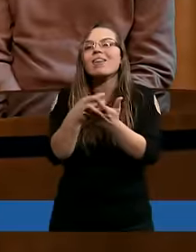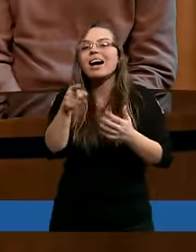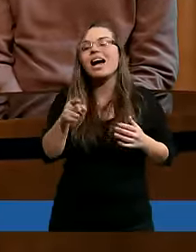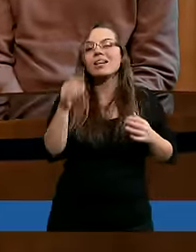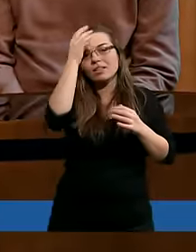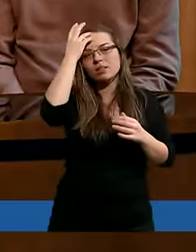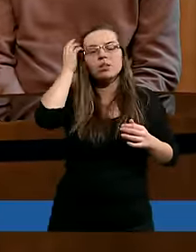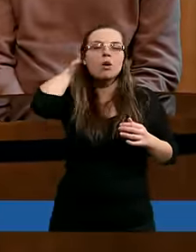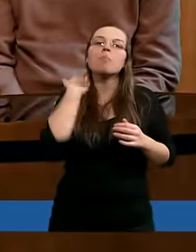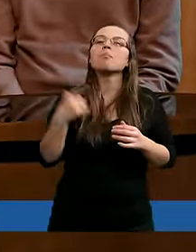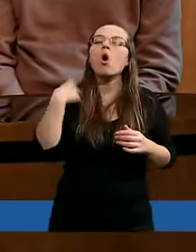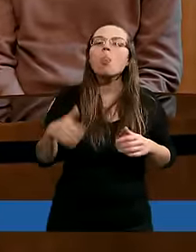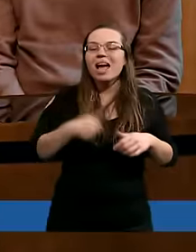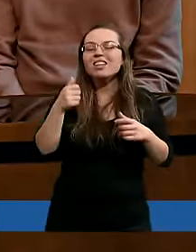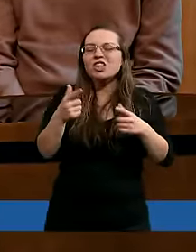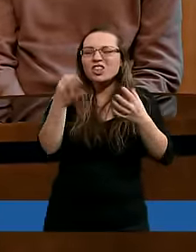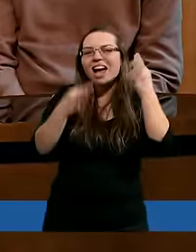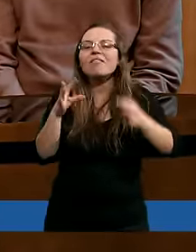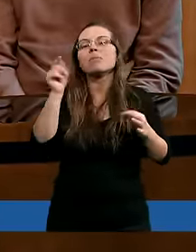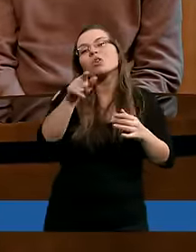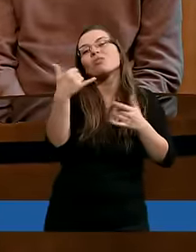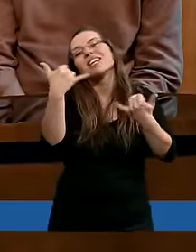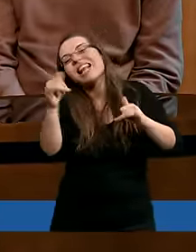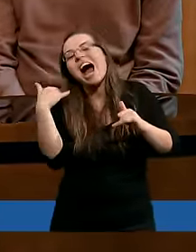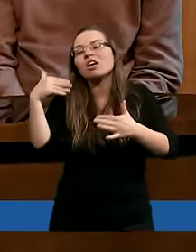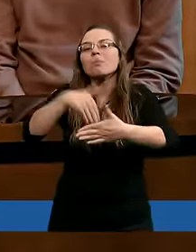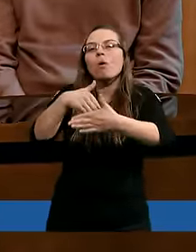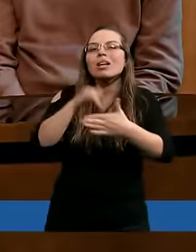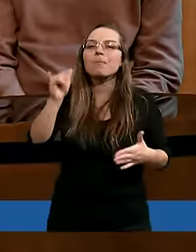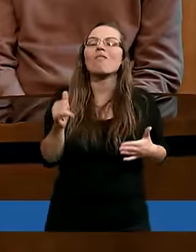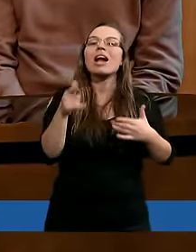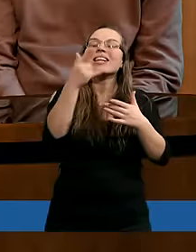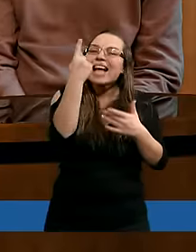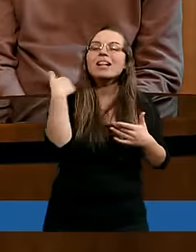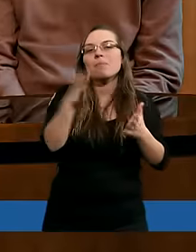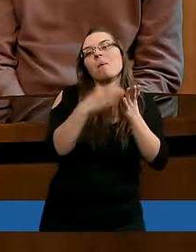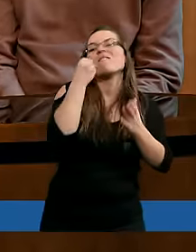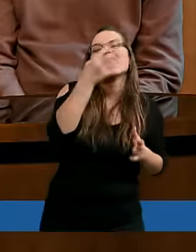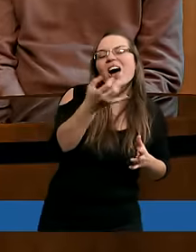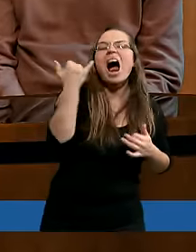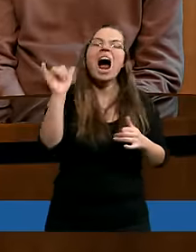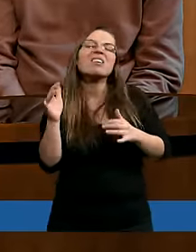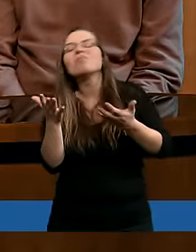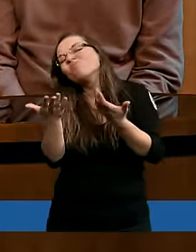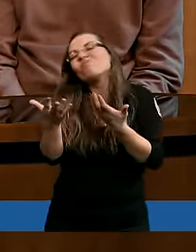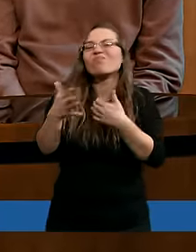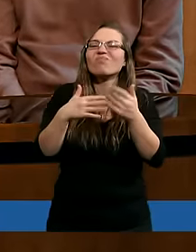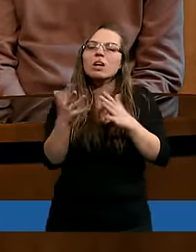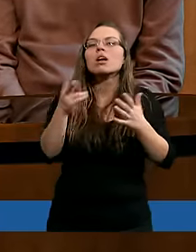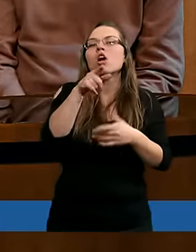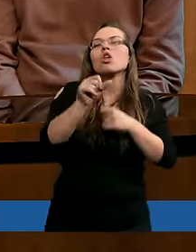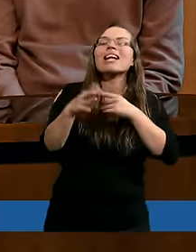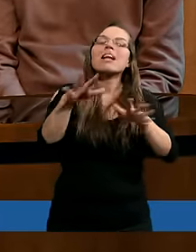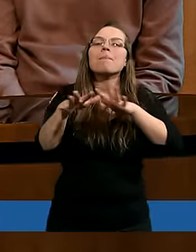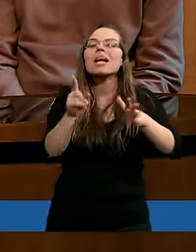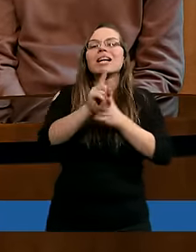że nie byli jakoś sławni, a jednak w tej wierze byli bardzo wytrwali. Także jest miejsce dla każdego, żeby